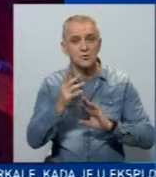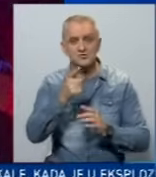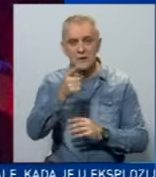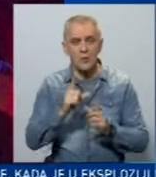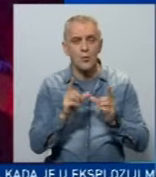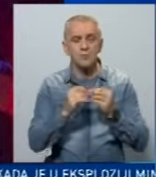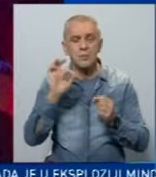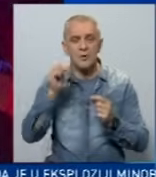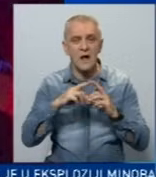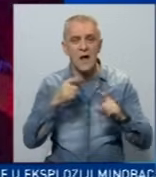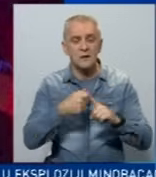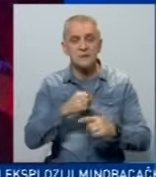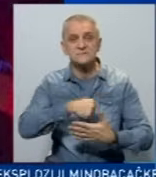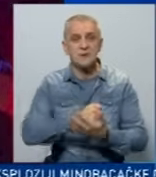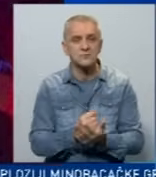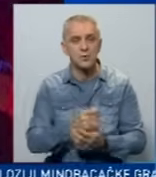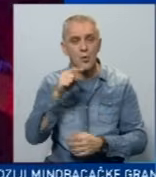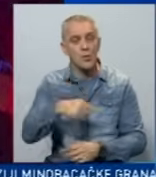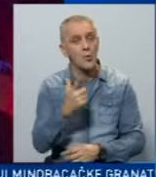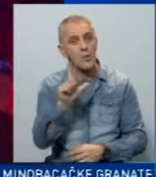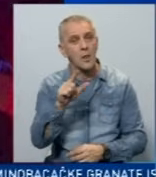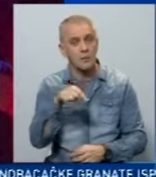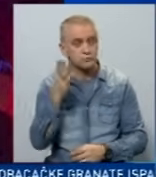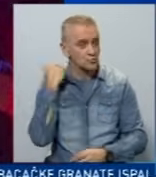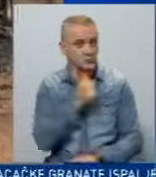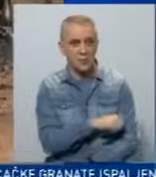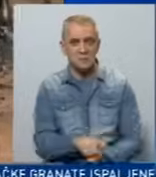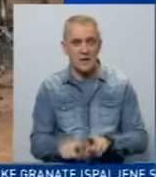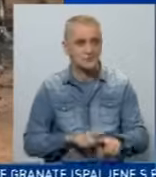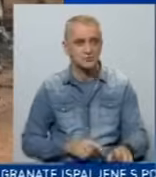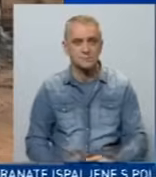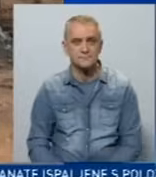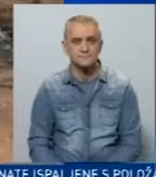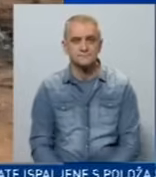požar na deponiji Uborak zabilježen je i u julu prošle godine.